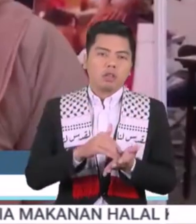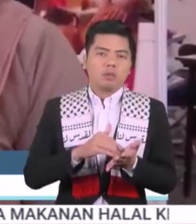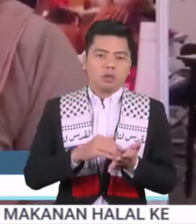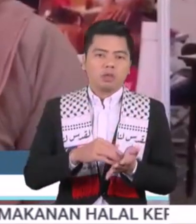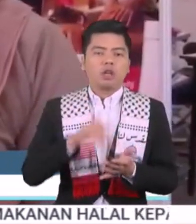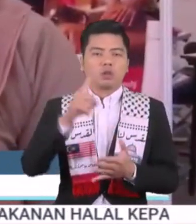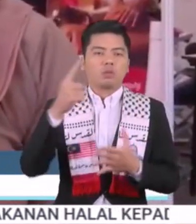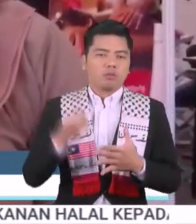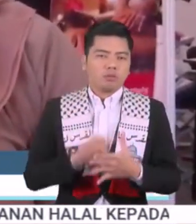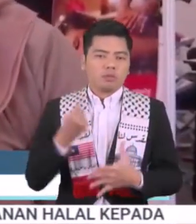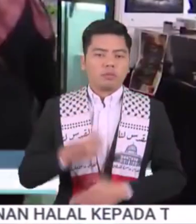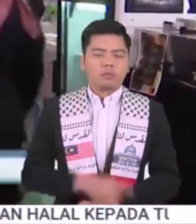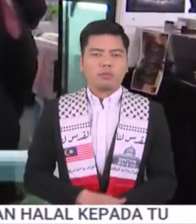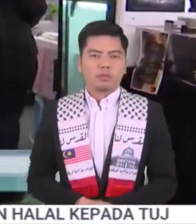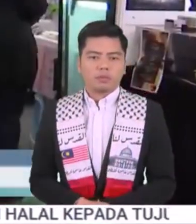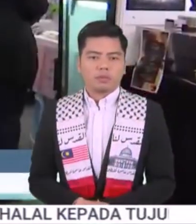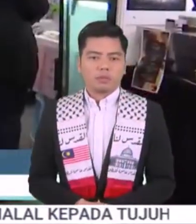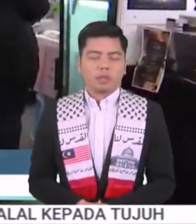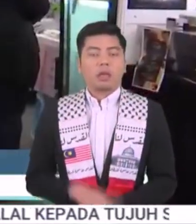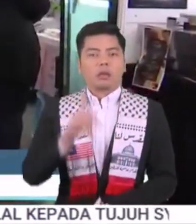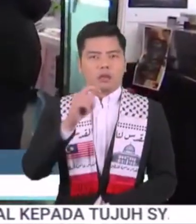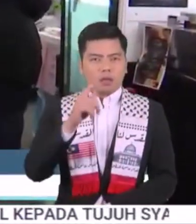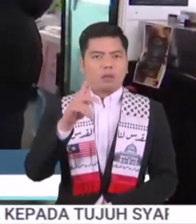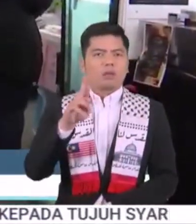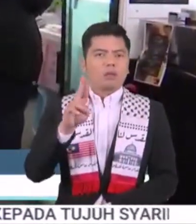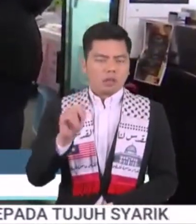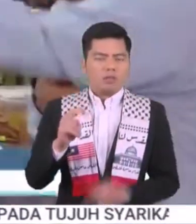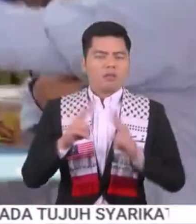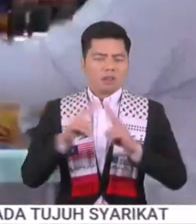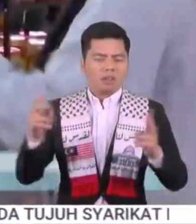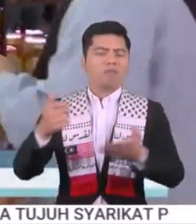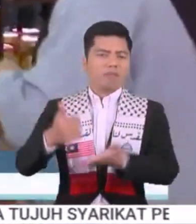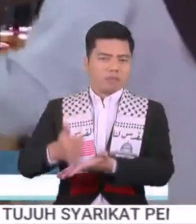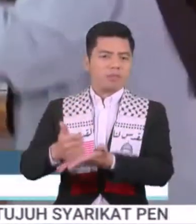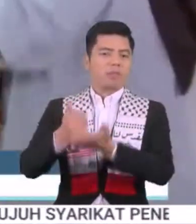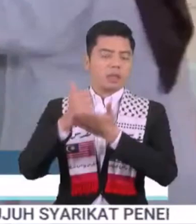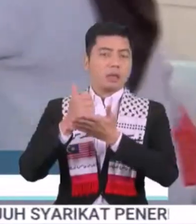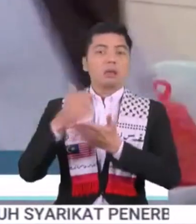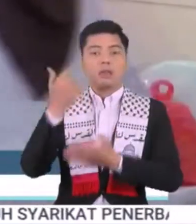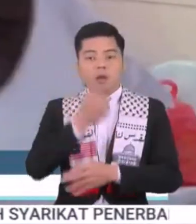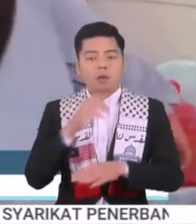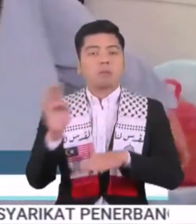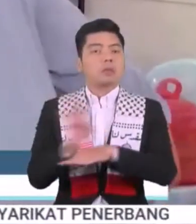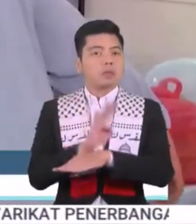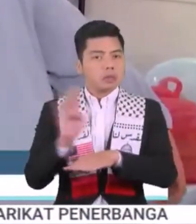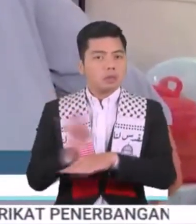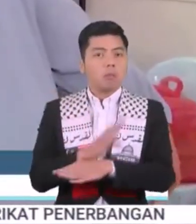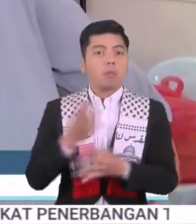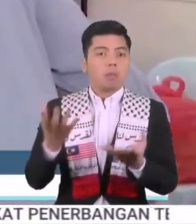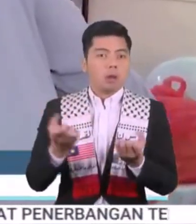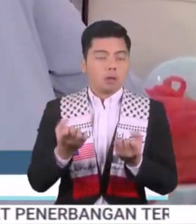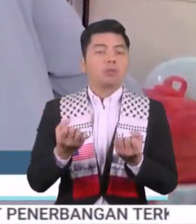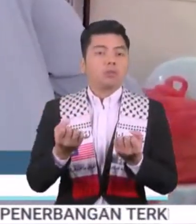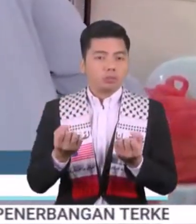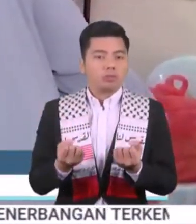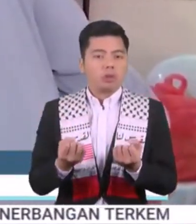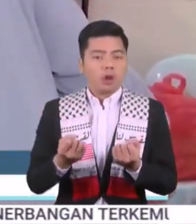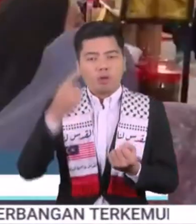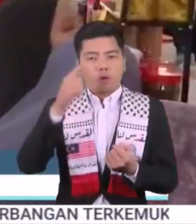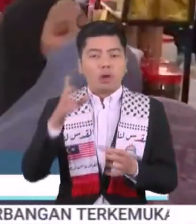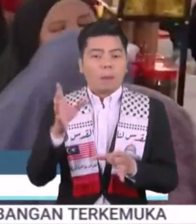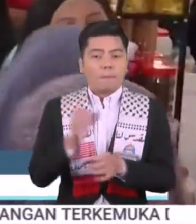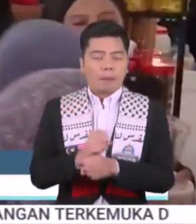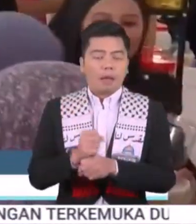bulan. Tekun sangat membantu. Mana yang usahawan yang mana nak dapatkan orang kata macam